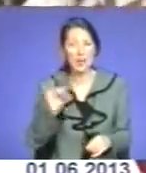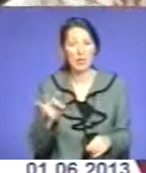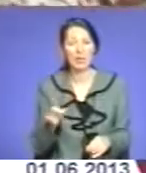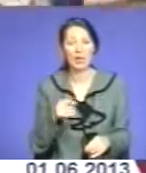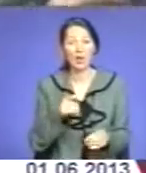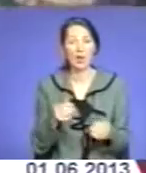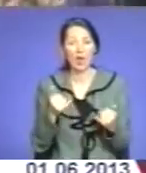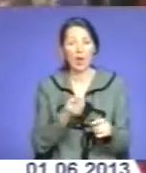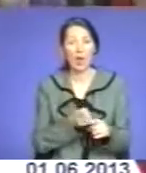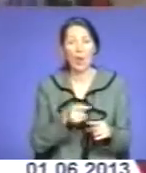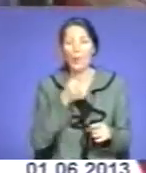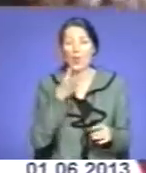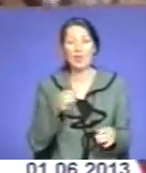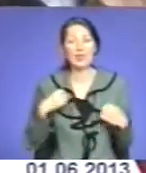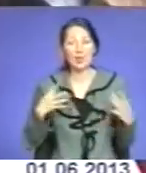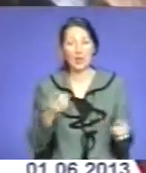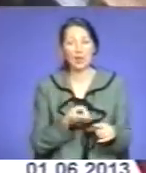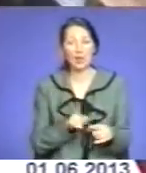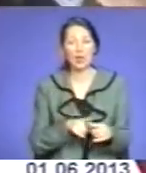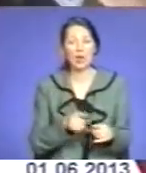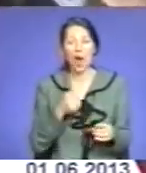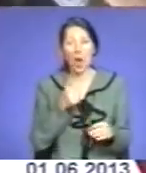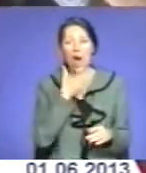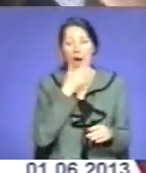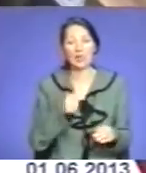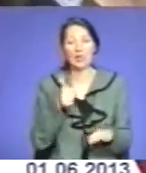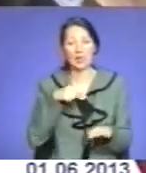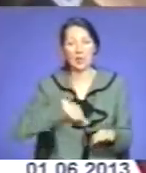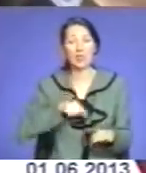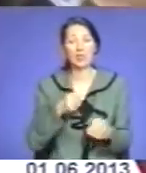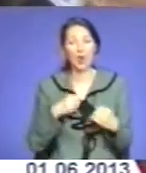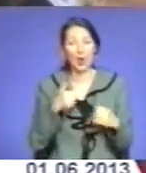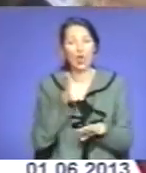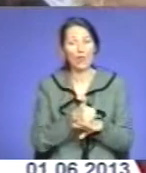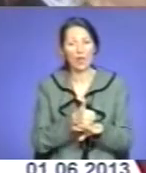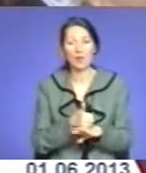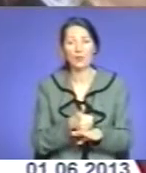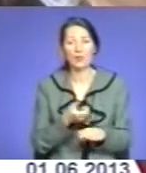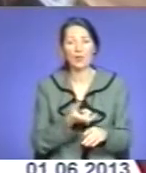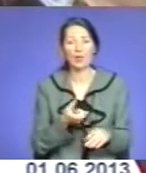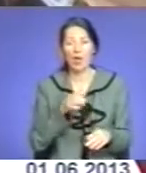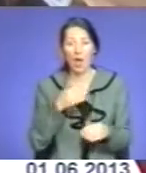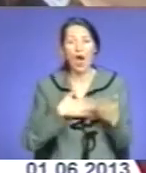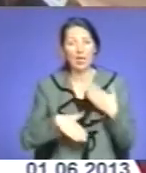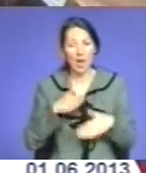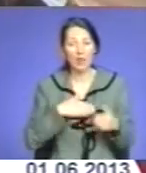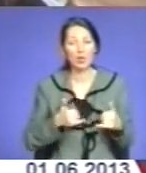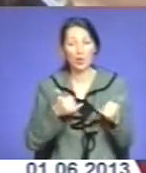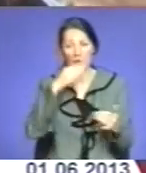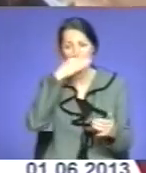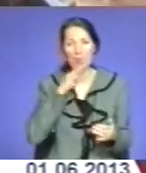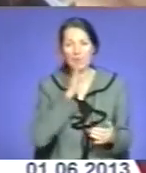будь-яке свято це чи не найголовніше. Гарне свято, радісно, але для батьків трошки сумно, бо тому що, знаєте, твоя